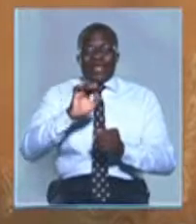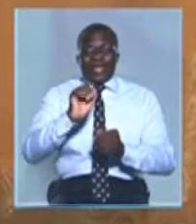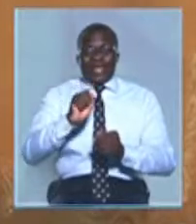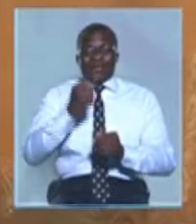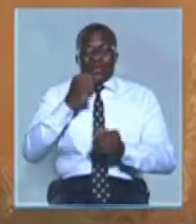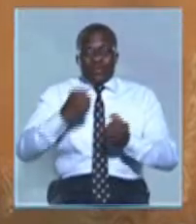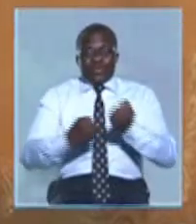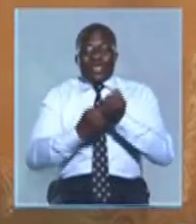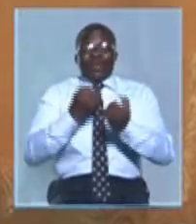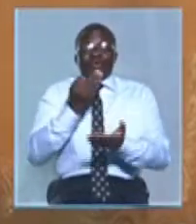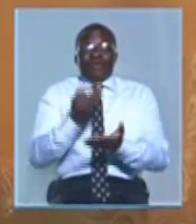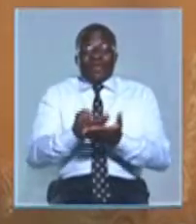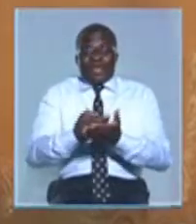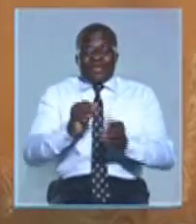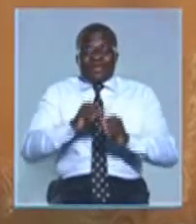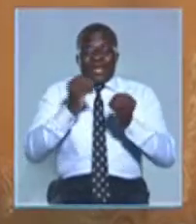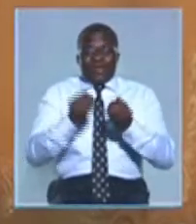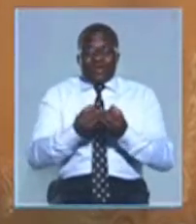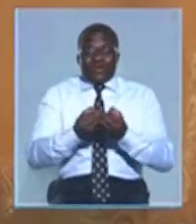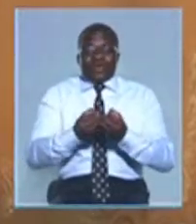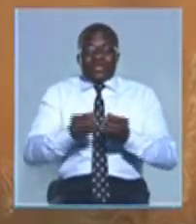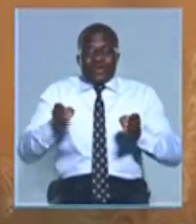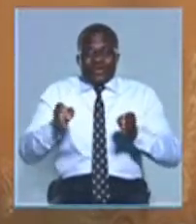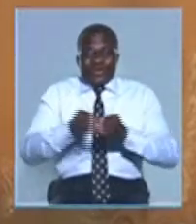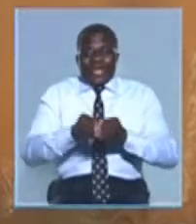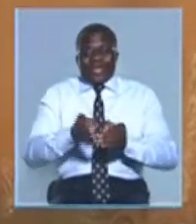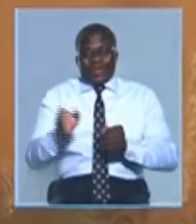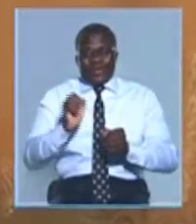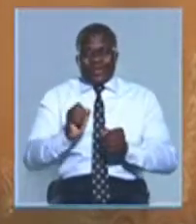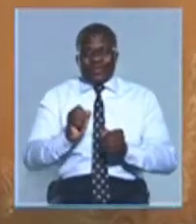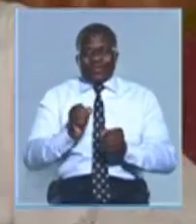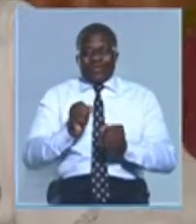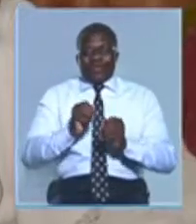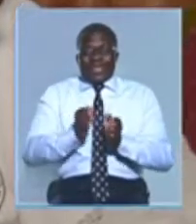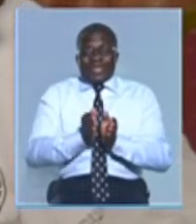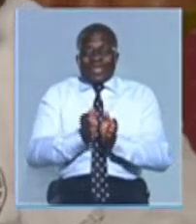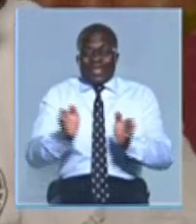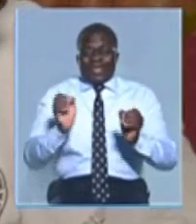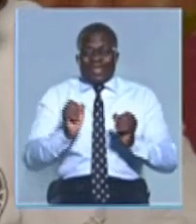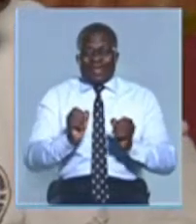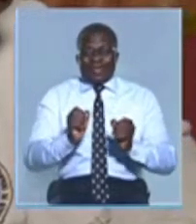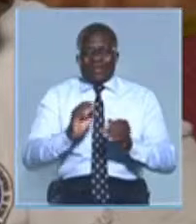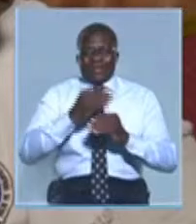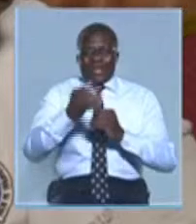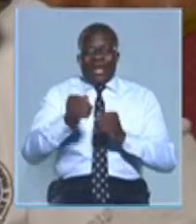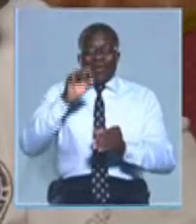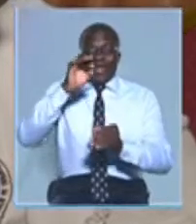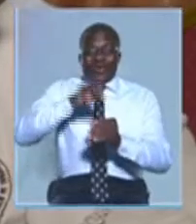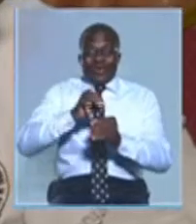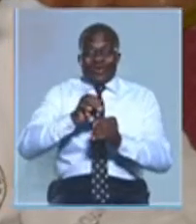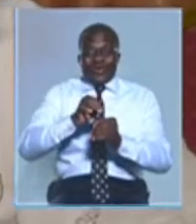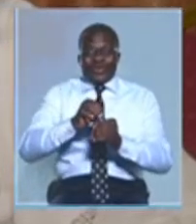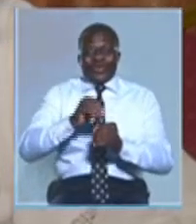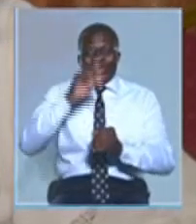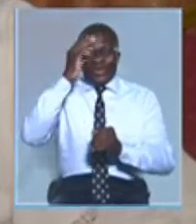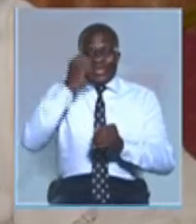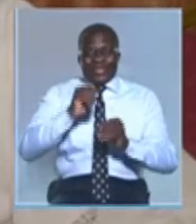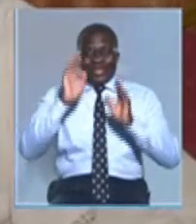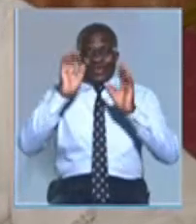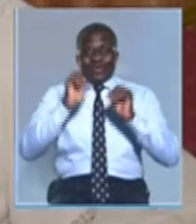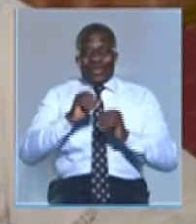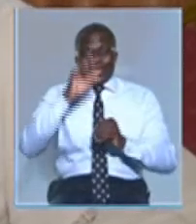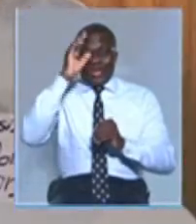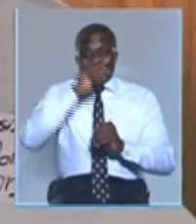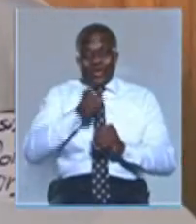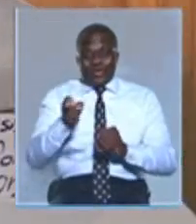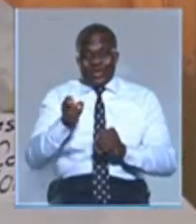son appui financier à l'organisation de la présente Assemblée général. À l'issue du vote, c'est Sa Majesté Dada